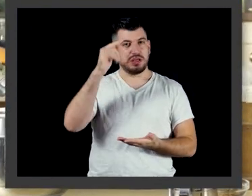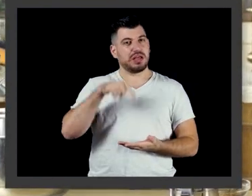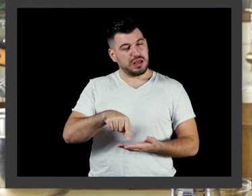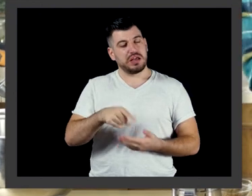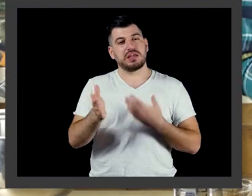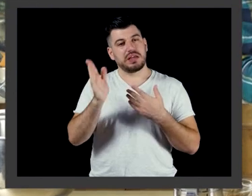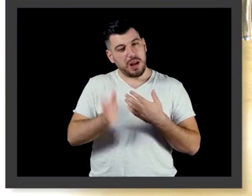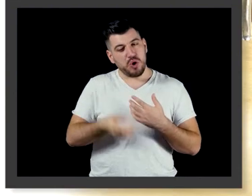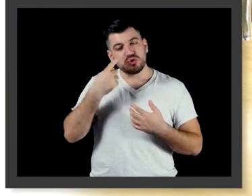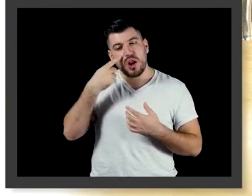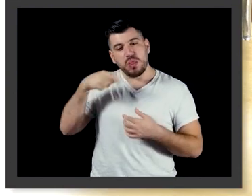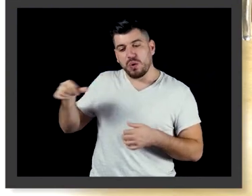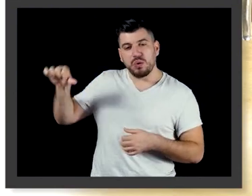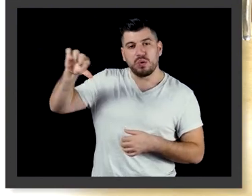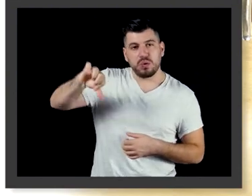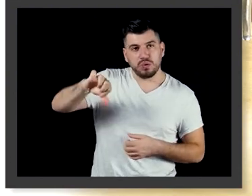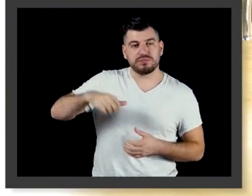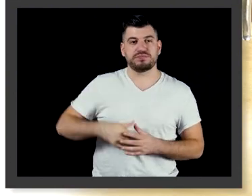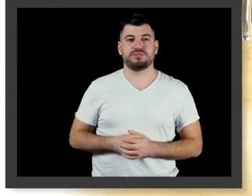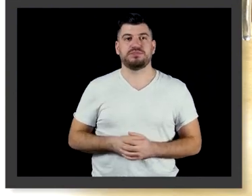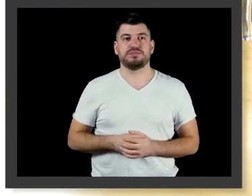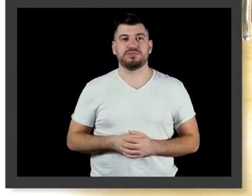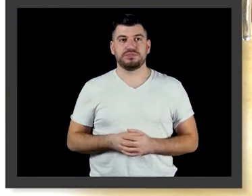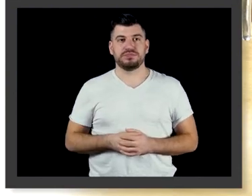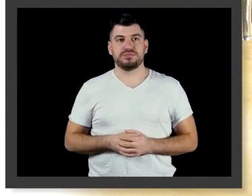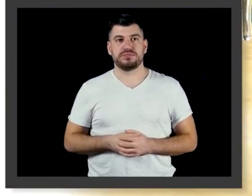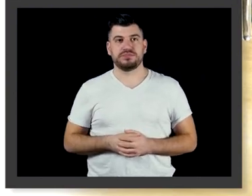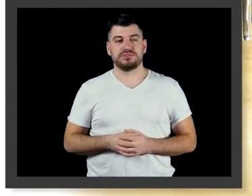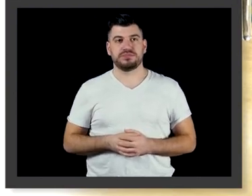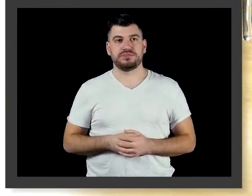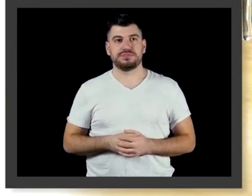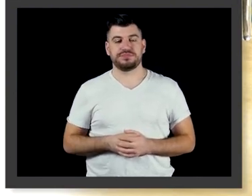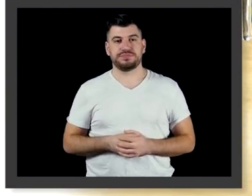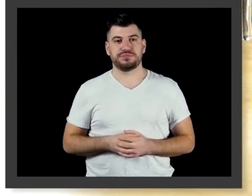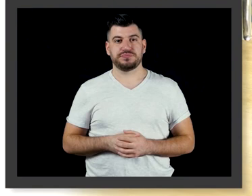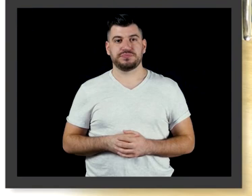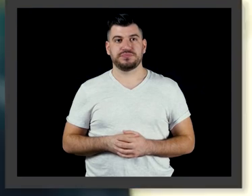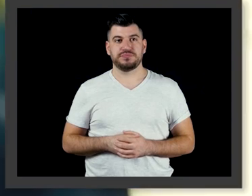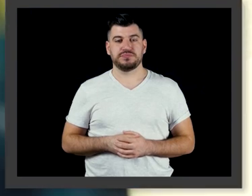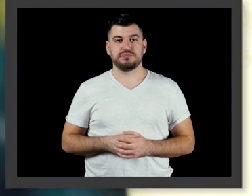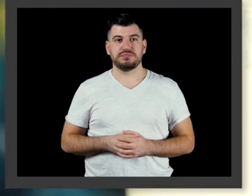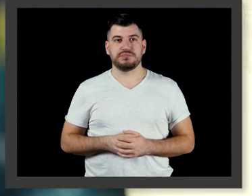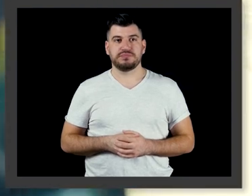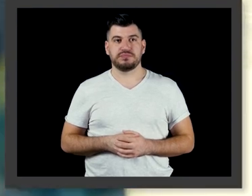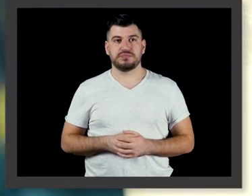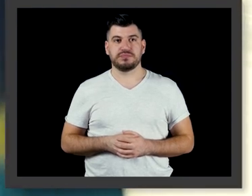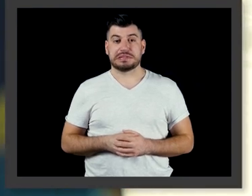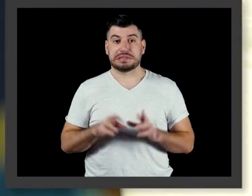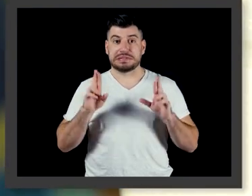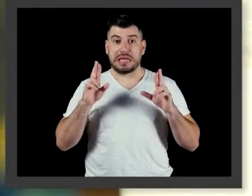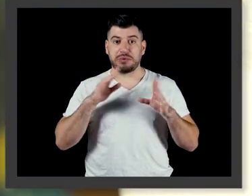ρίξω πάνω από τη πίτα μου. Ελπίζω να το πάρει.